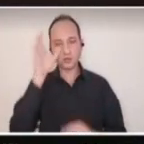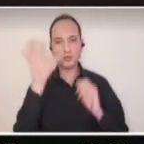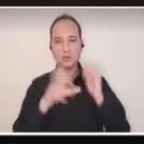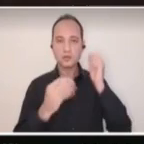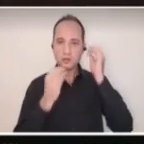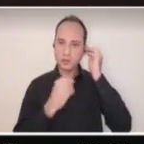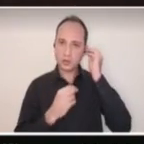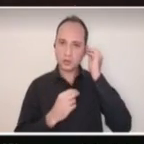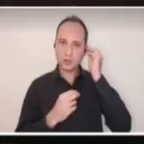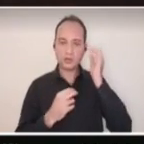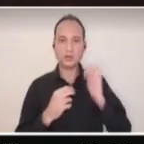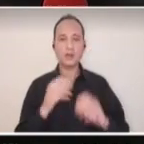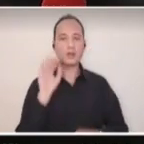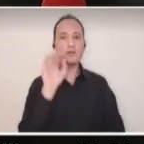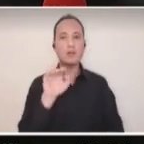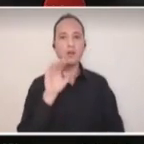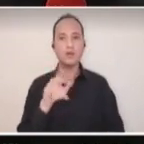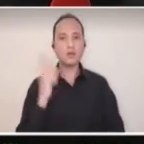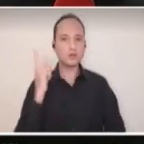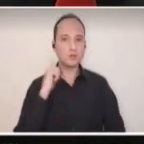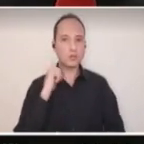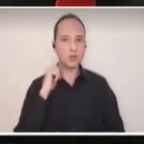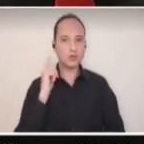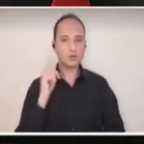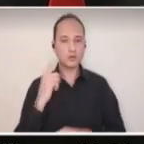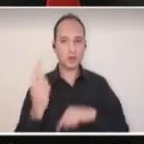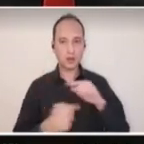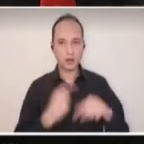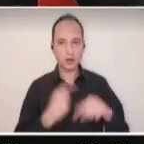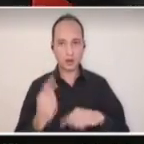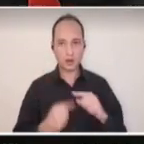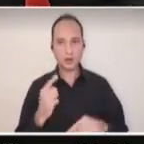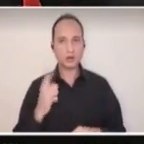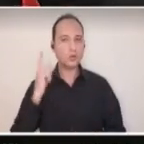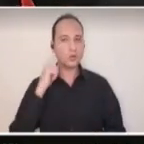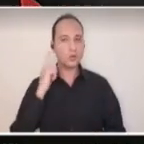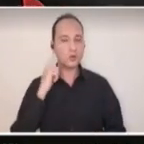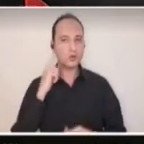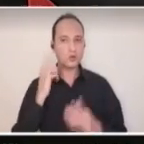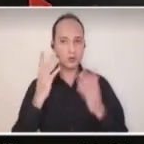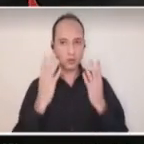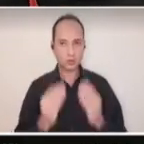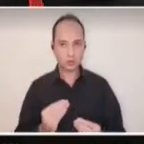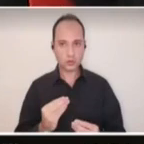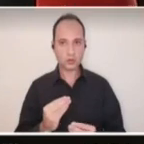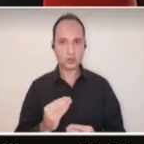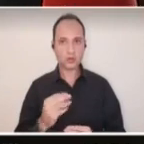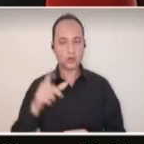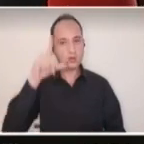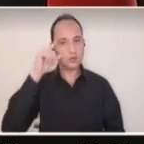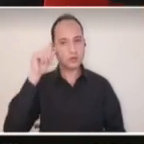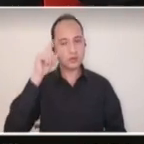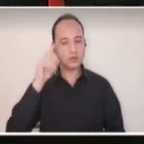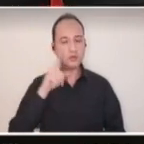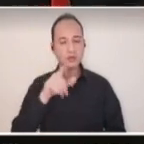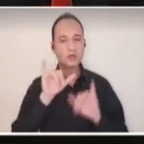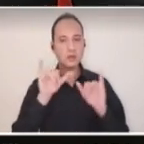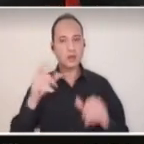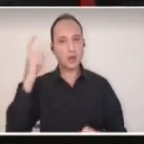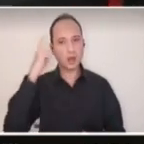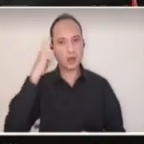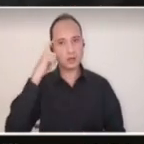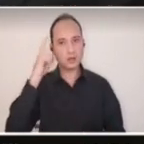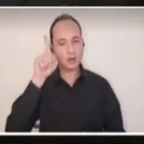Deve nasıl ki boynuz ararken kulağından olmuşsa, Yunanistan'da aklını